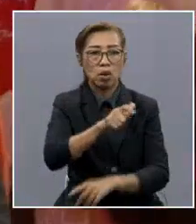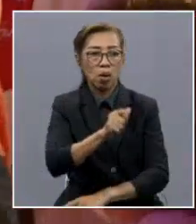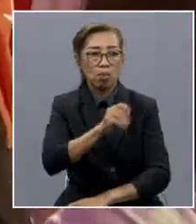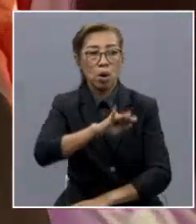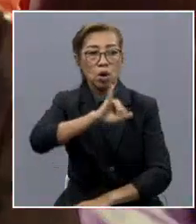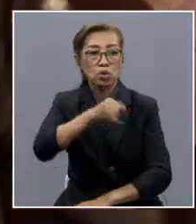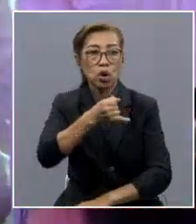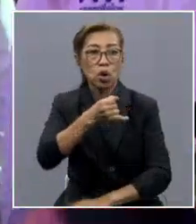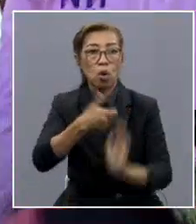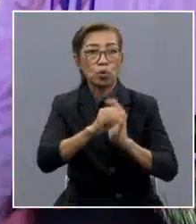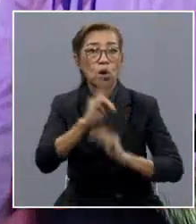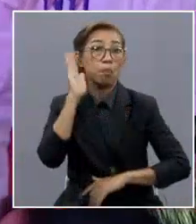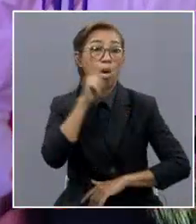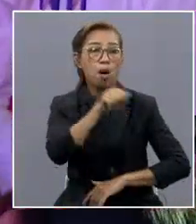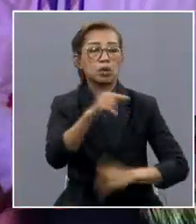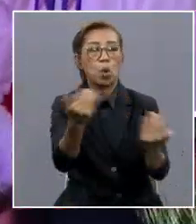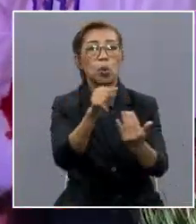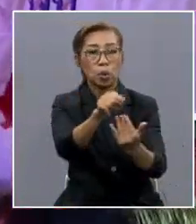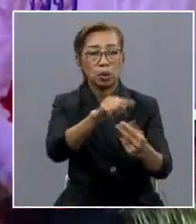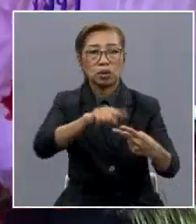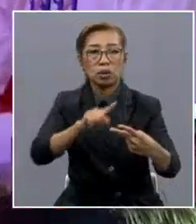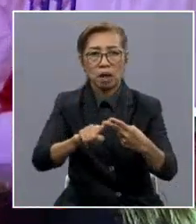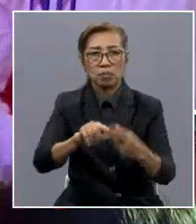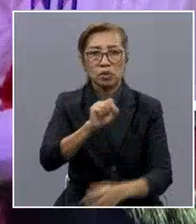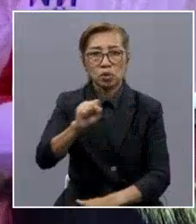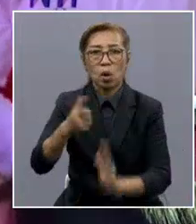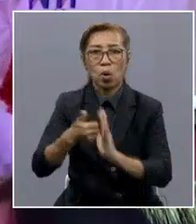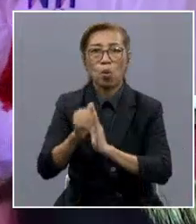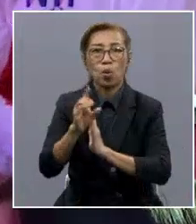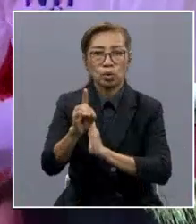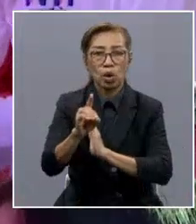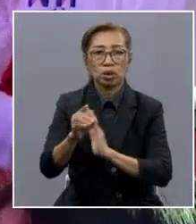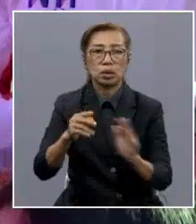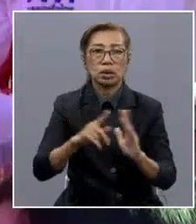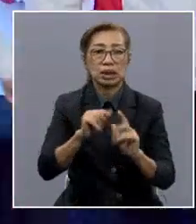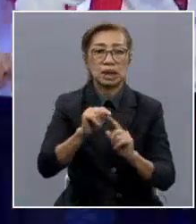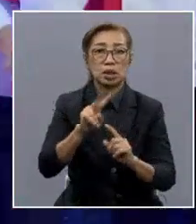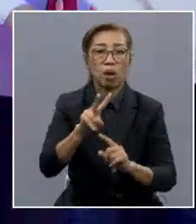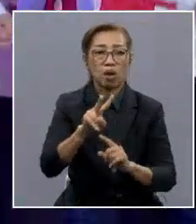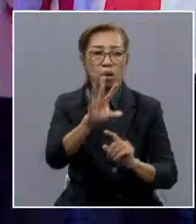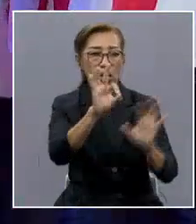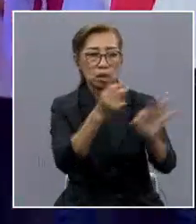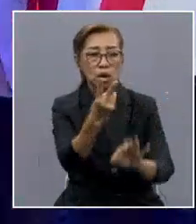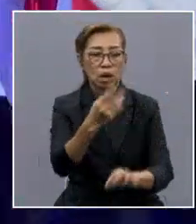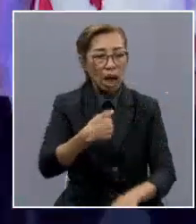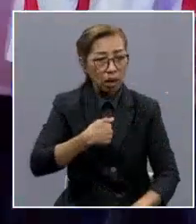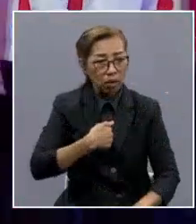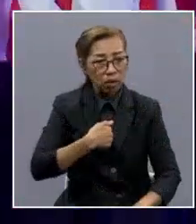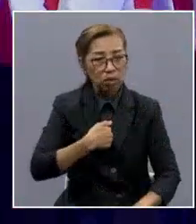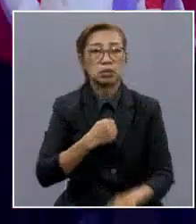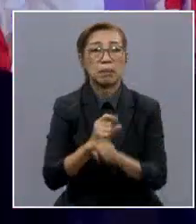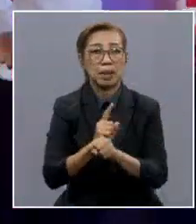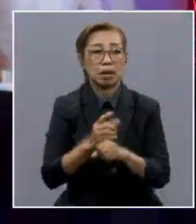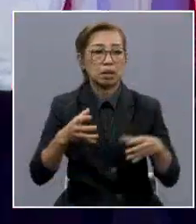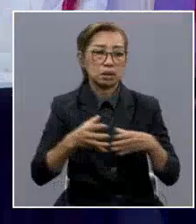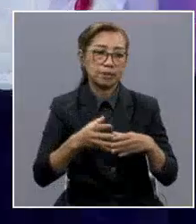รธานีแล้วก็คุณเทียบจุฑาขาวขำส.ส.อุดรผู้สมัครส.ส.อุดรธานีเขต2 ถึงขั้นแถลงว่าตัวเขากับทีมงานจะไปล